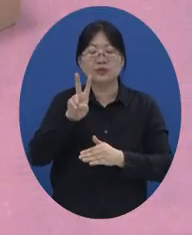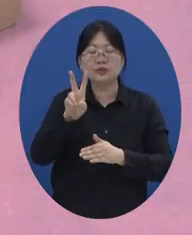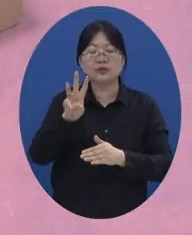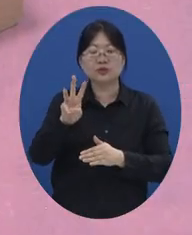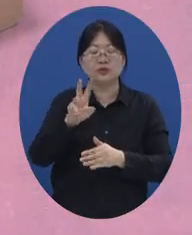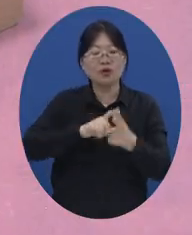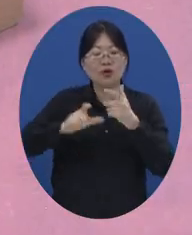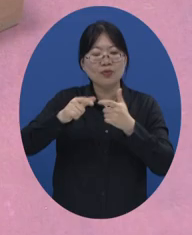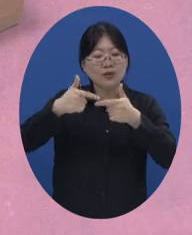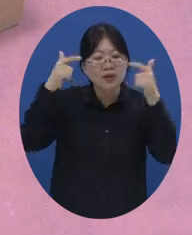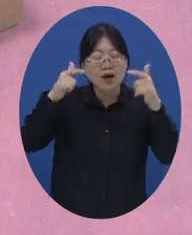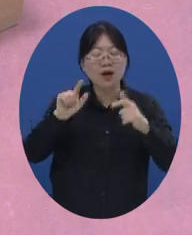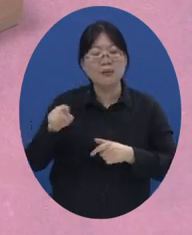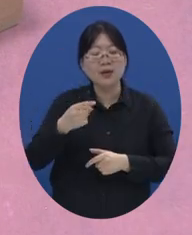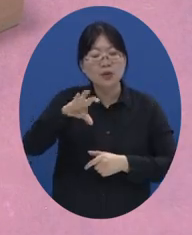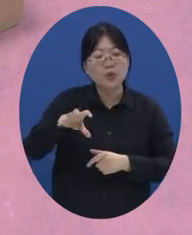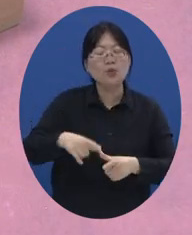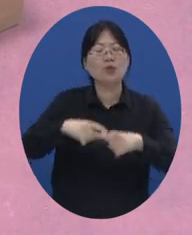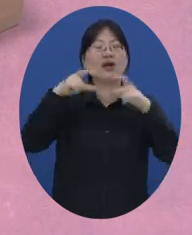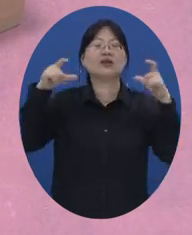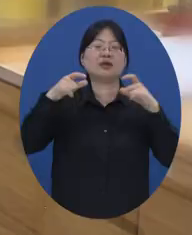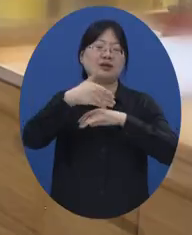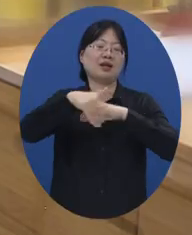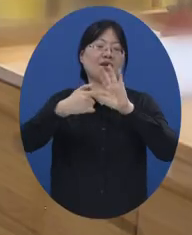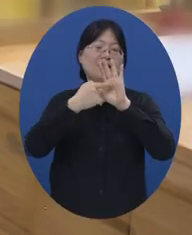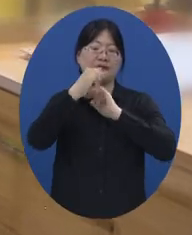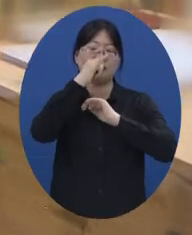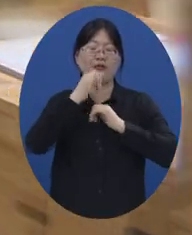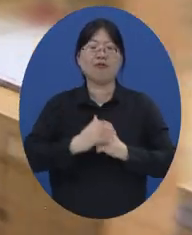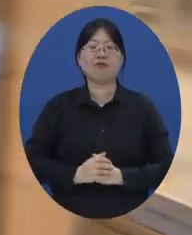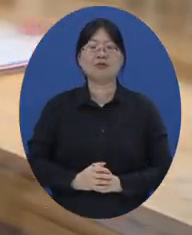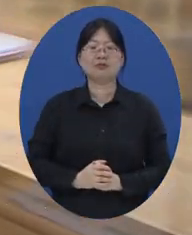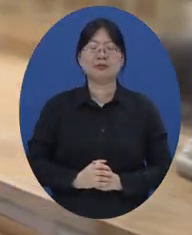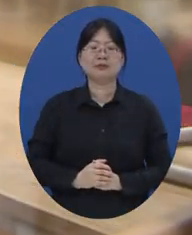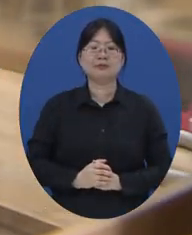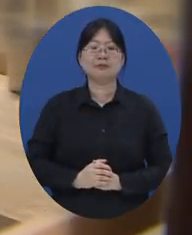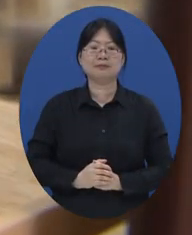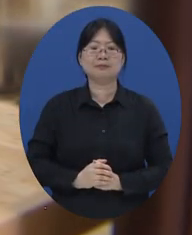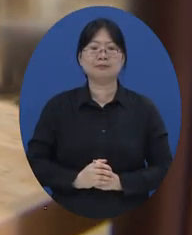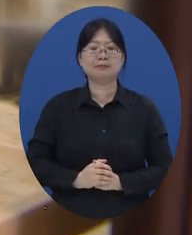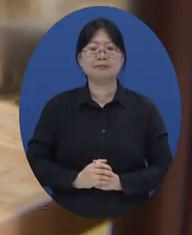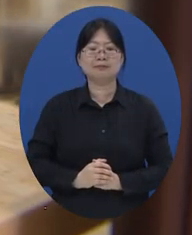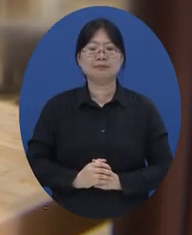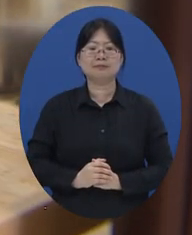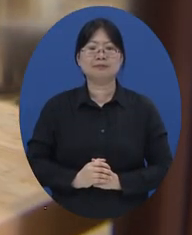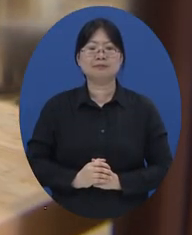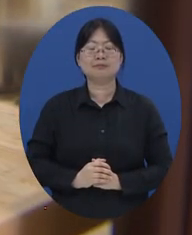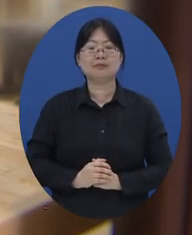늘려 모두 100곳으로 확대하겠다고도 밝혔습니다. 경기 GTV 한선지입니다.